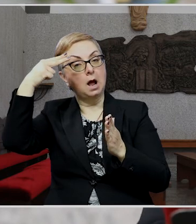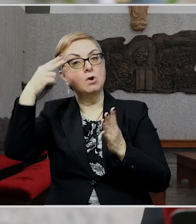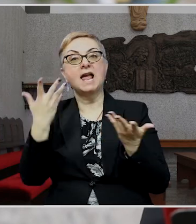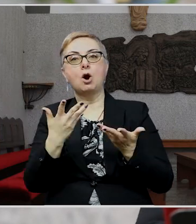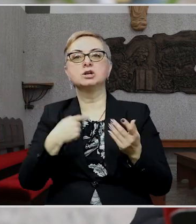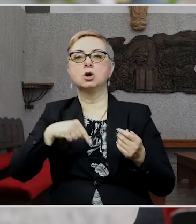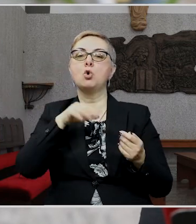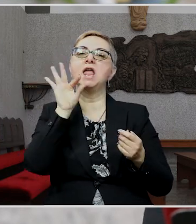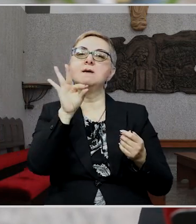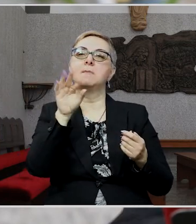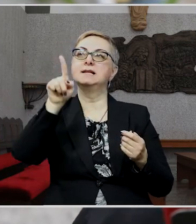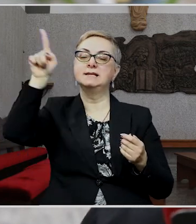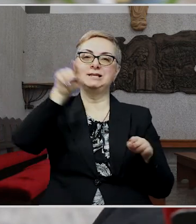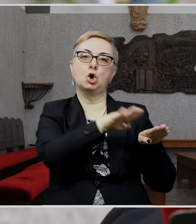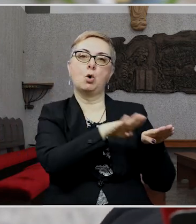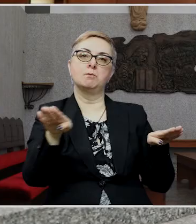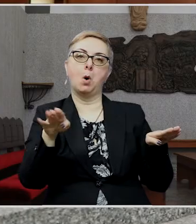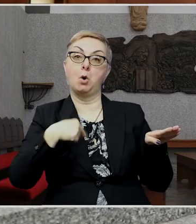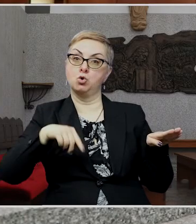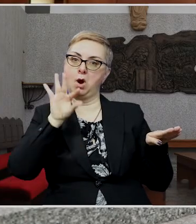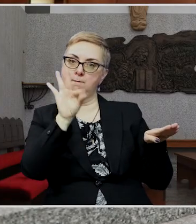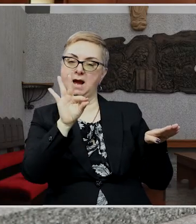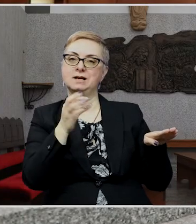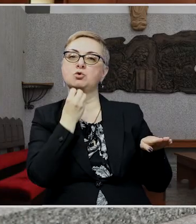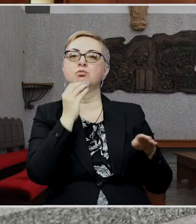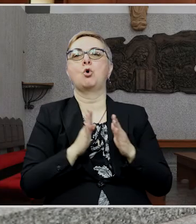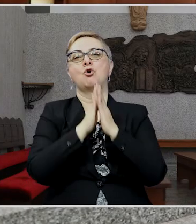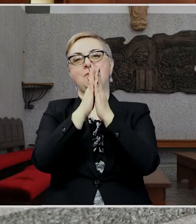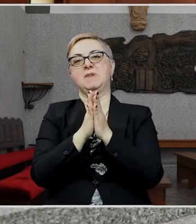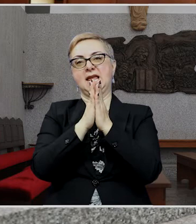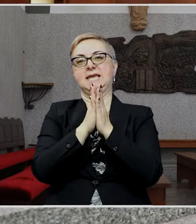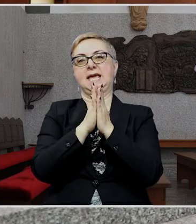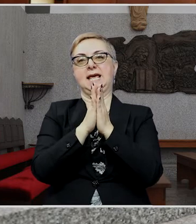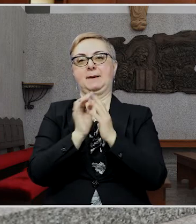nel mezzo tra dio e il popolo buona preghiera